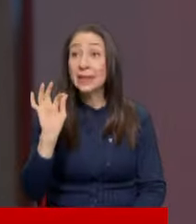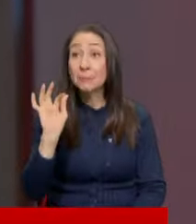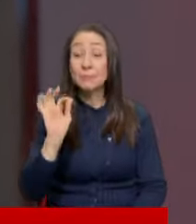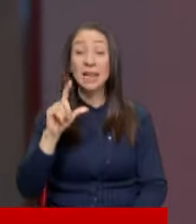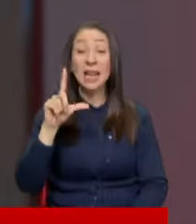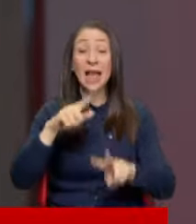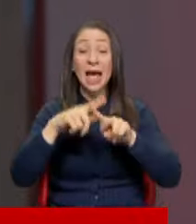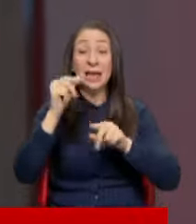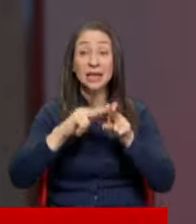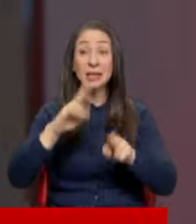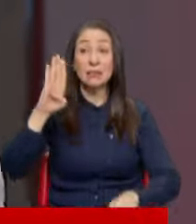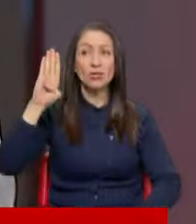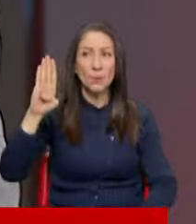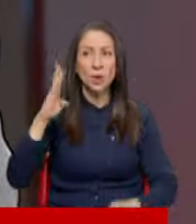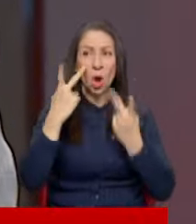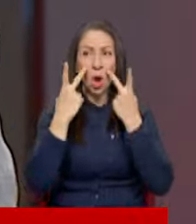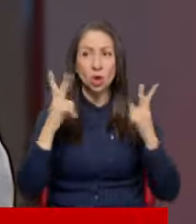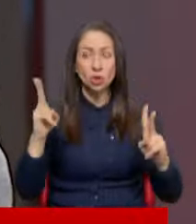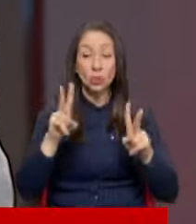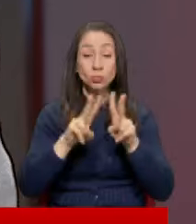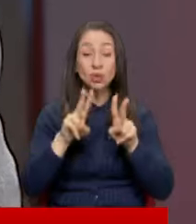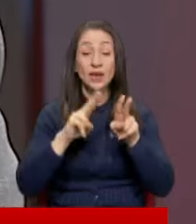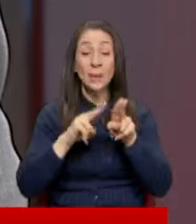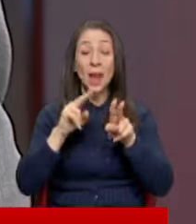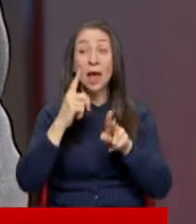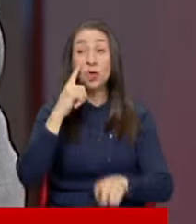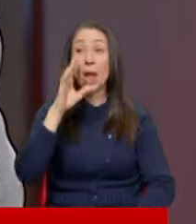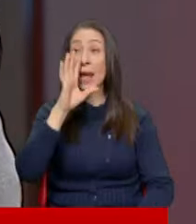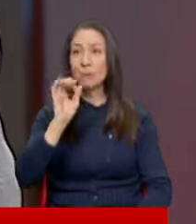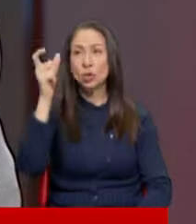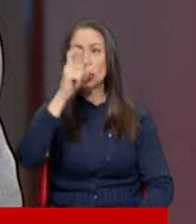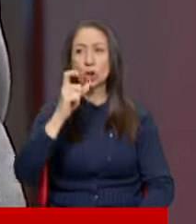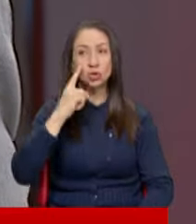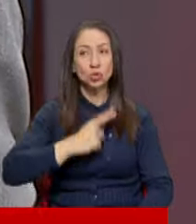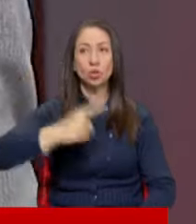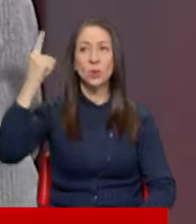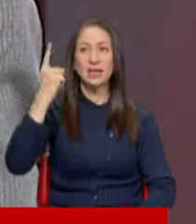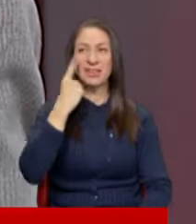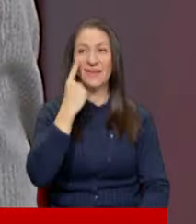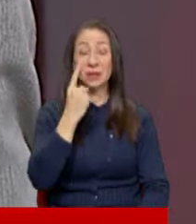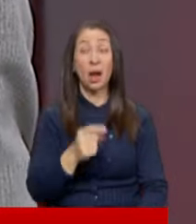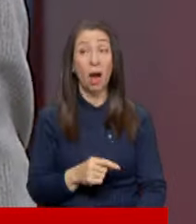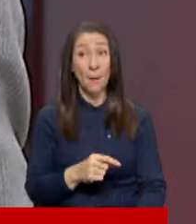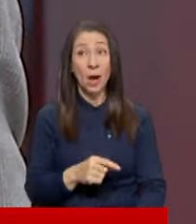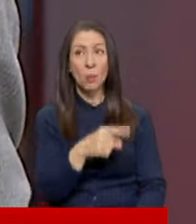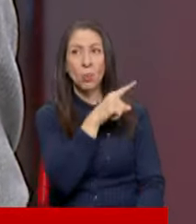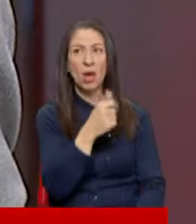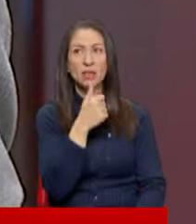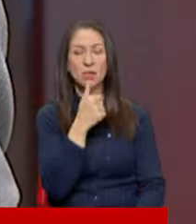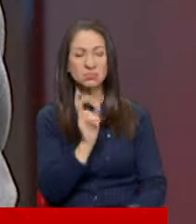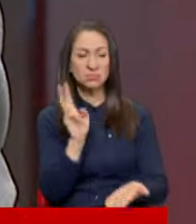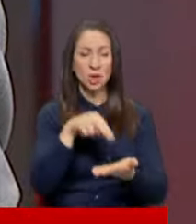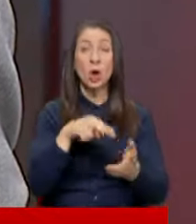laiklik demokrasi özgürlük Mustafa Kemal Atatürk kim Türkiye Cumhuriyeti Devleti Ama bu adam